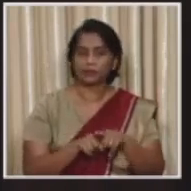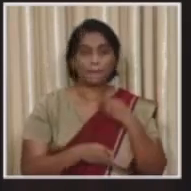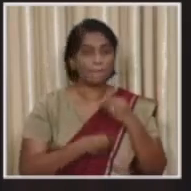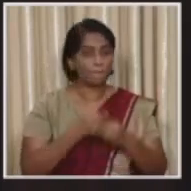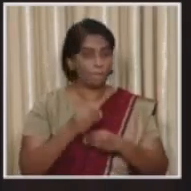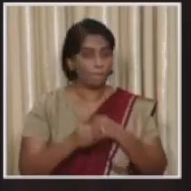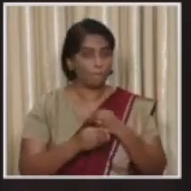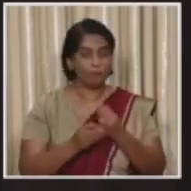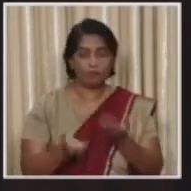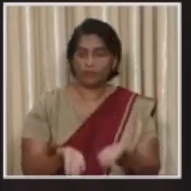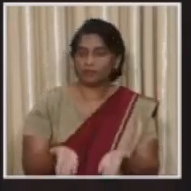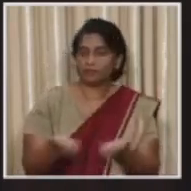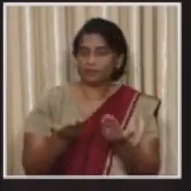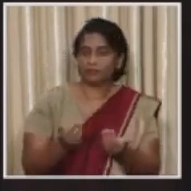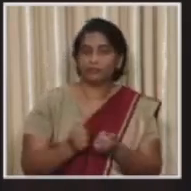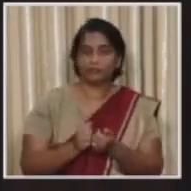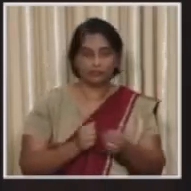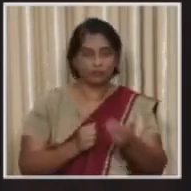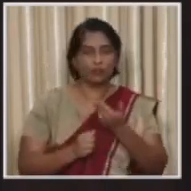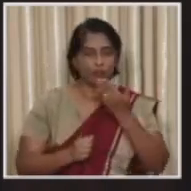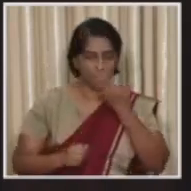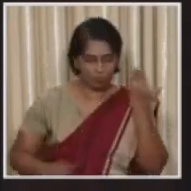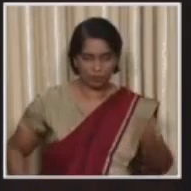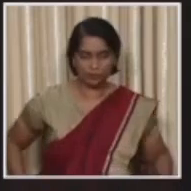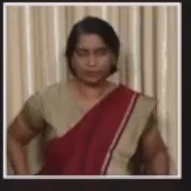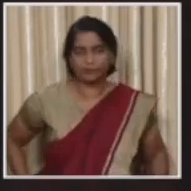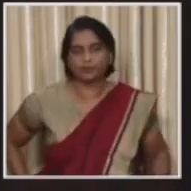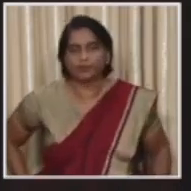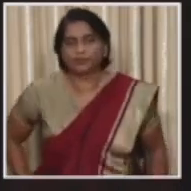ආයෝජන පෙළඹවීමක් අපිට ඇති කරන්නට පුළුවන්කම තියෙනවා.